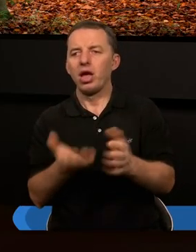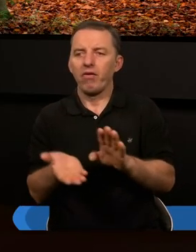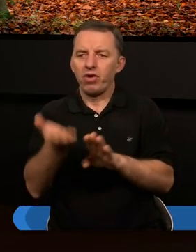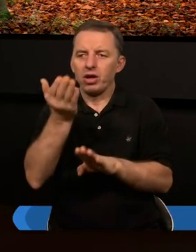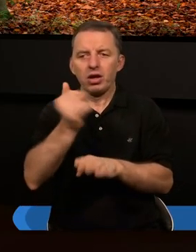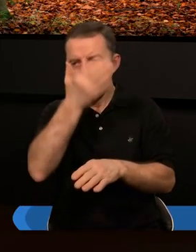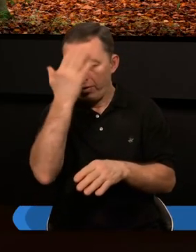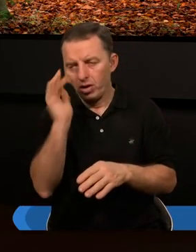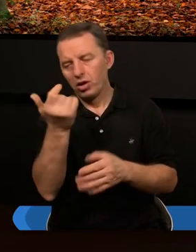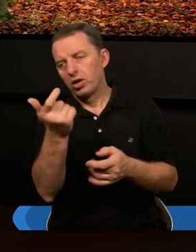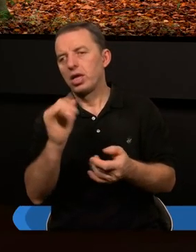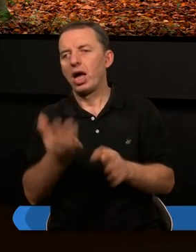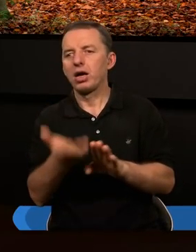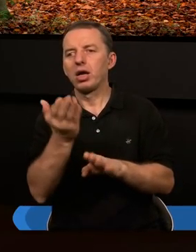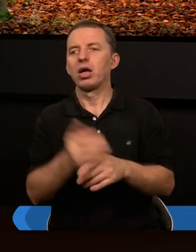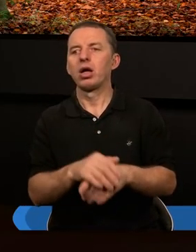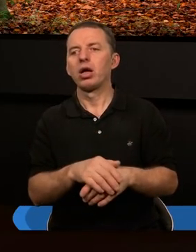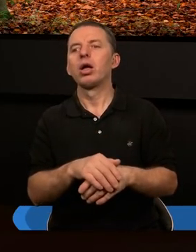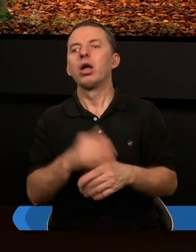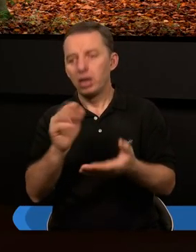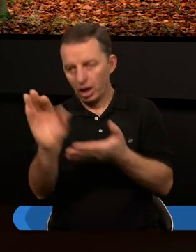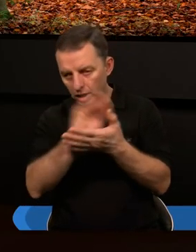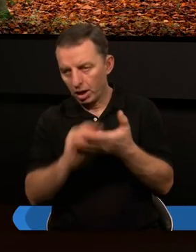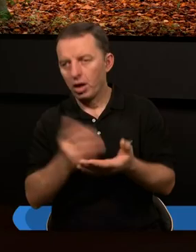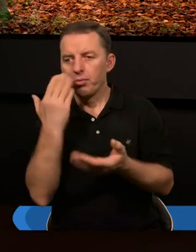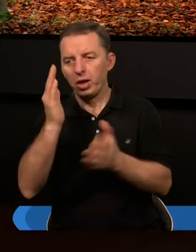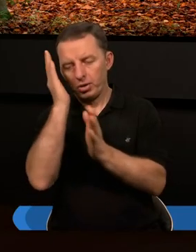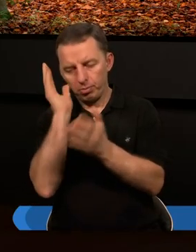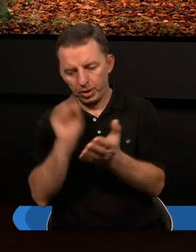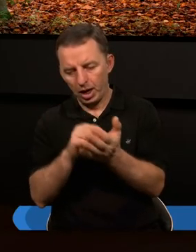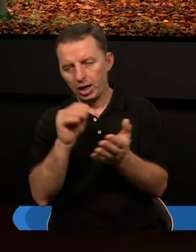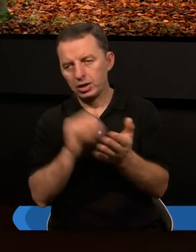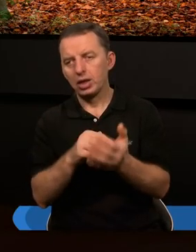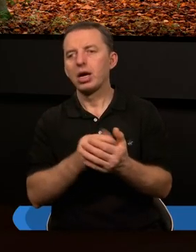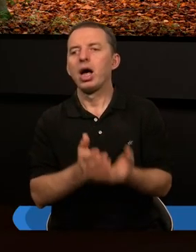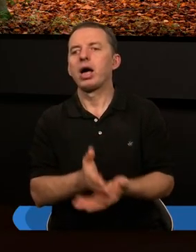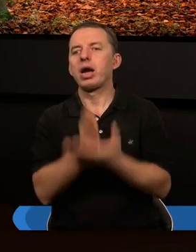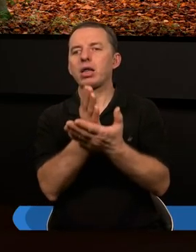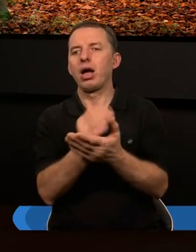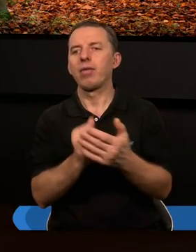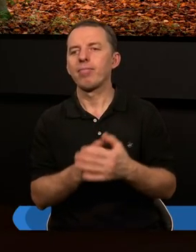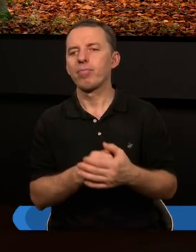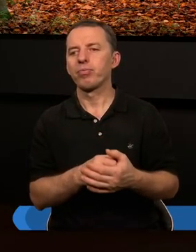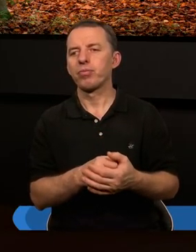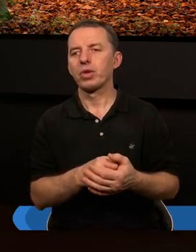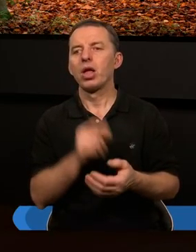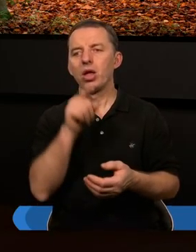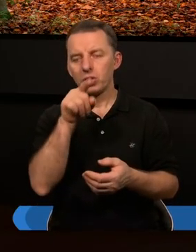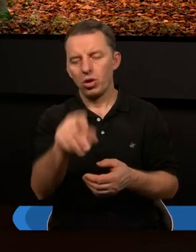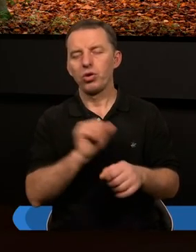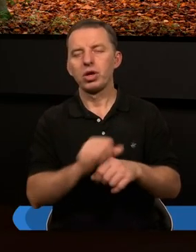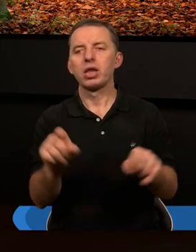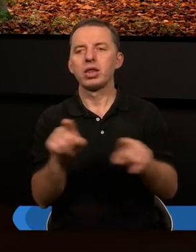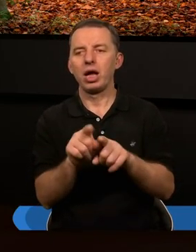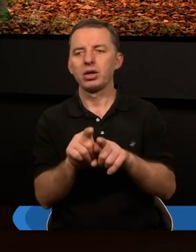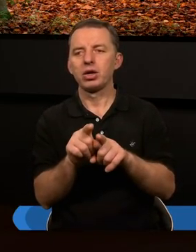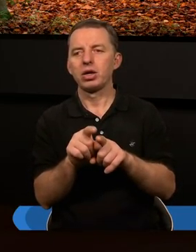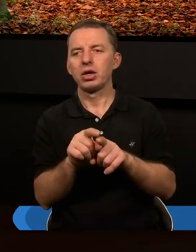wysokie i nie wiadomo jeszcze jakie. Jest napisane bardzo praktyczna rada. Płacić. To jest też